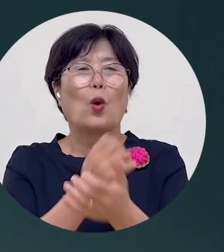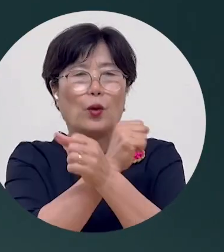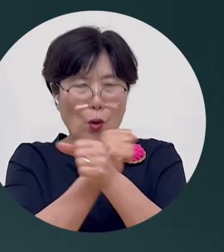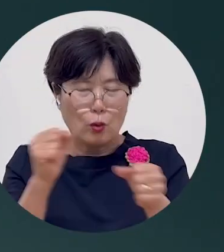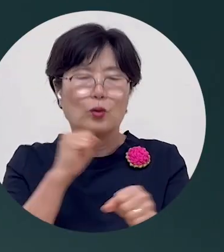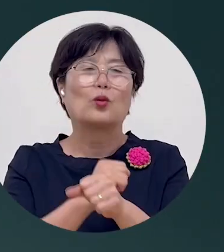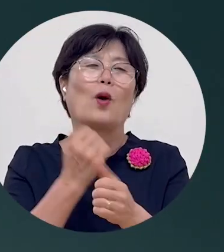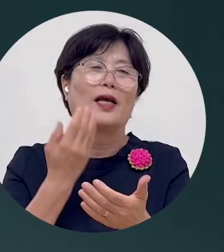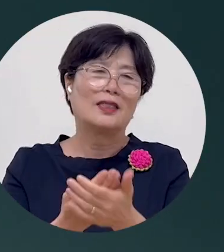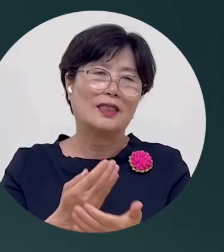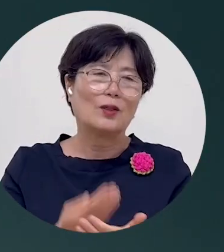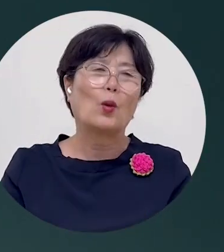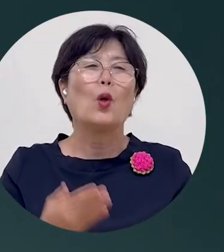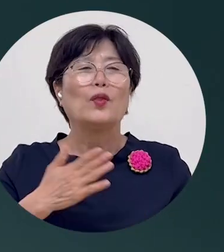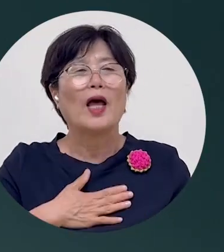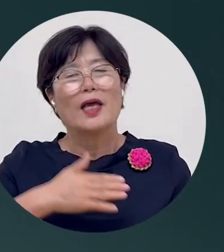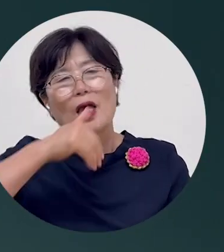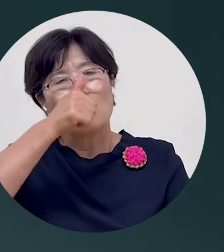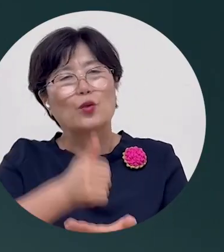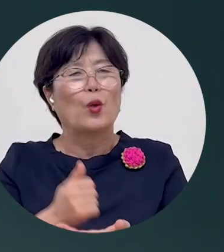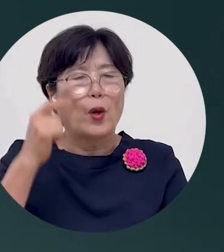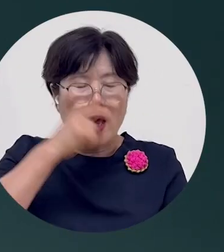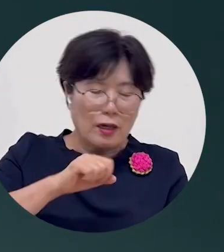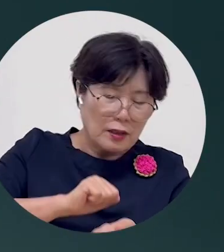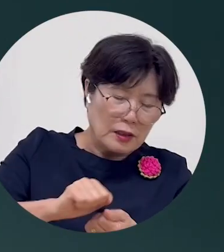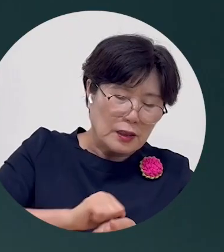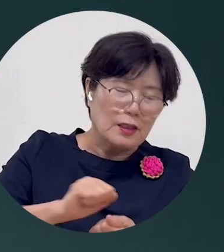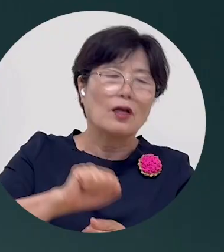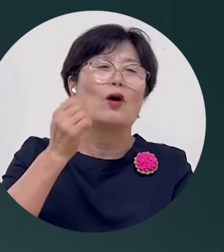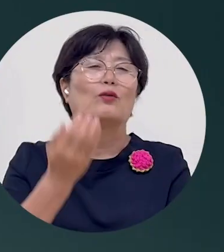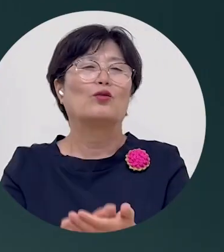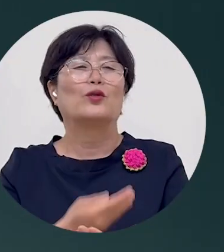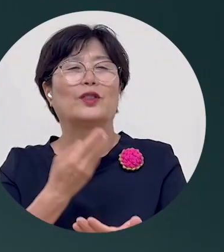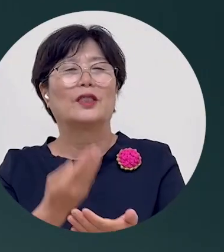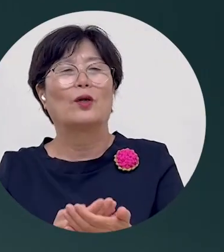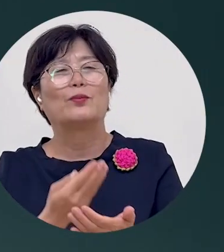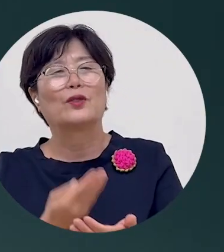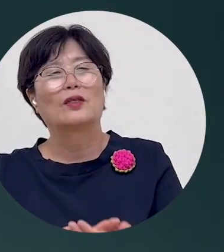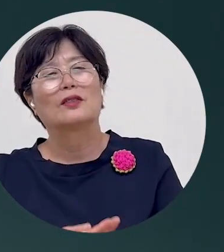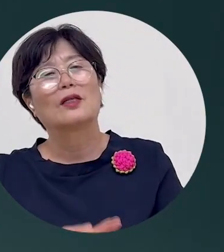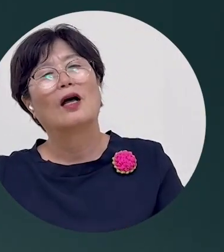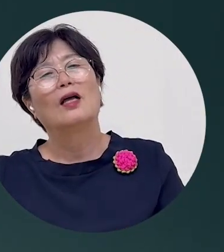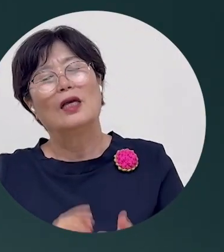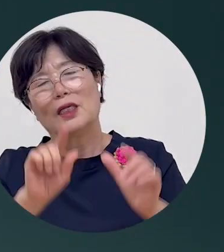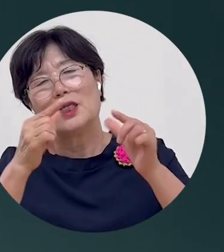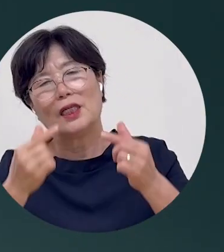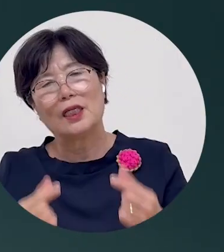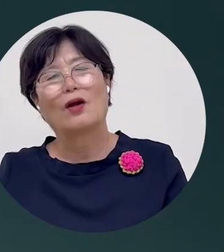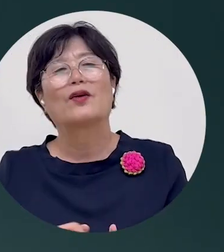용서하시고 나의 죄악을 씻어 주십시오. 이렇게